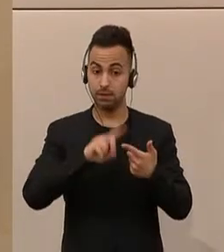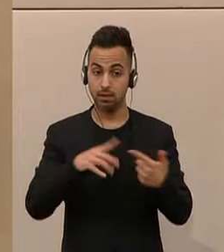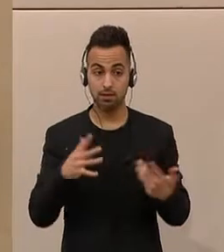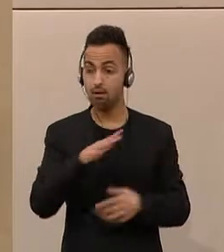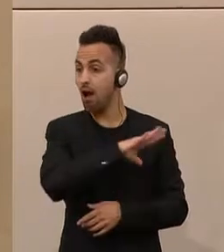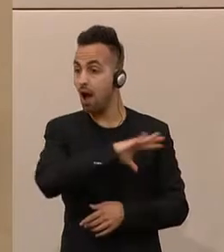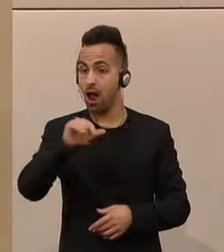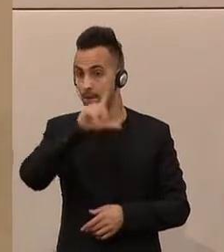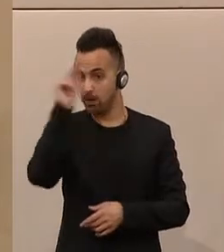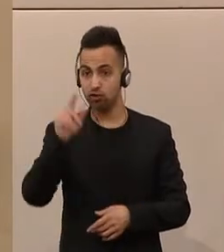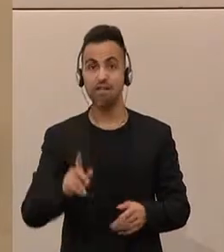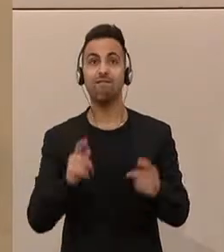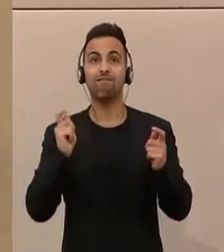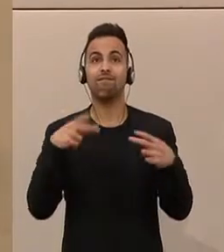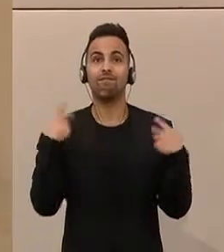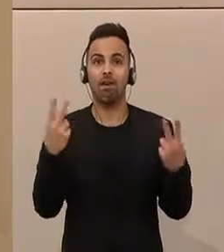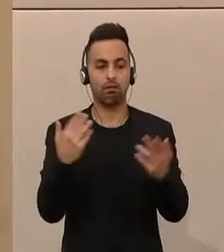uns alle Menschen gleich viel wert sind.